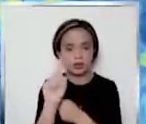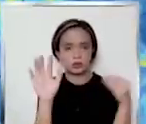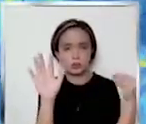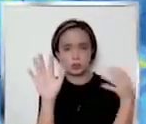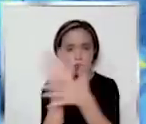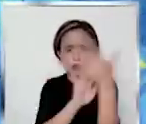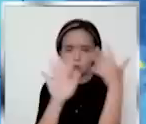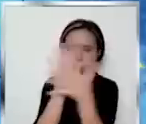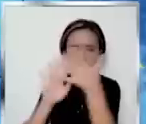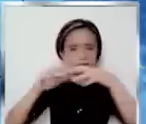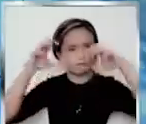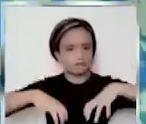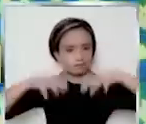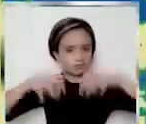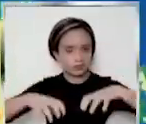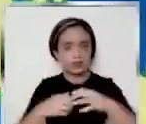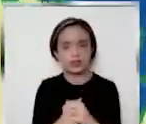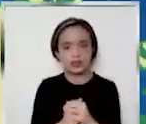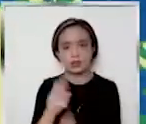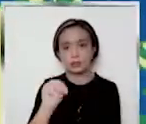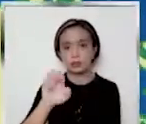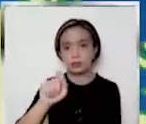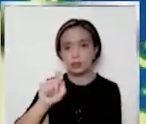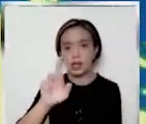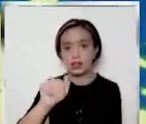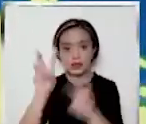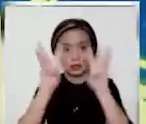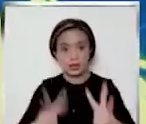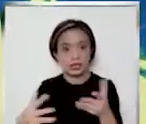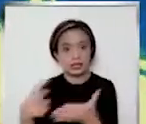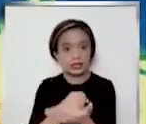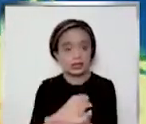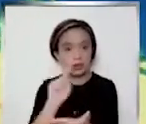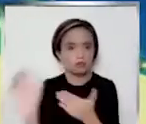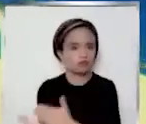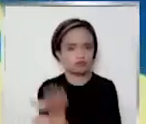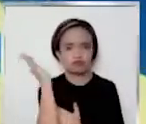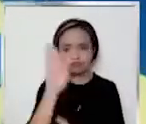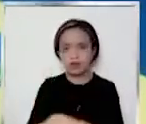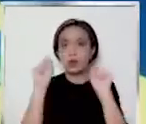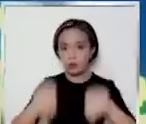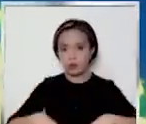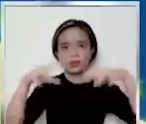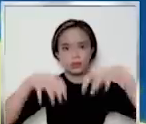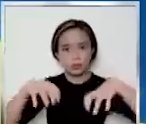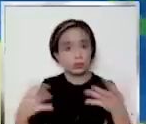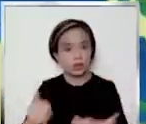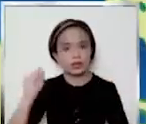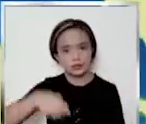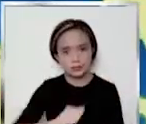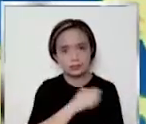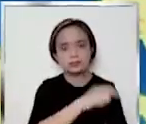panahon. Base sa datos ng Metro Weather, halos buong araw ang tsansa ng ulan bukas sa Aurora, Quezon, Bicol